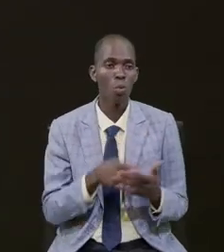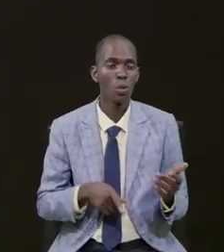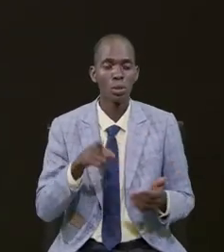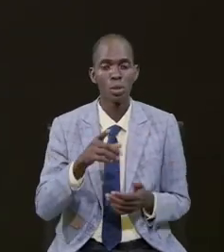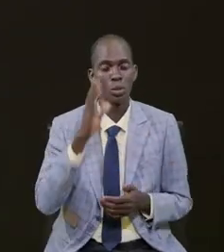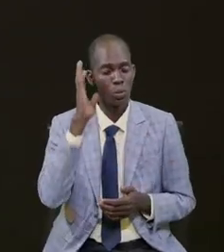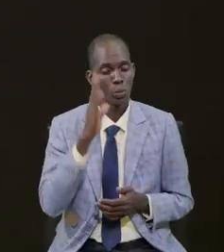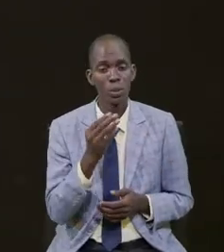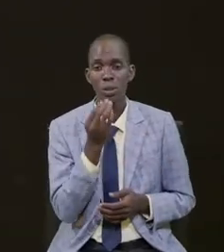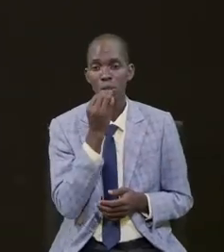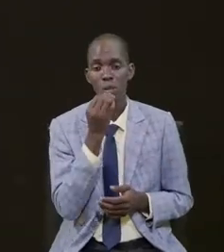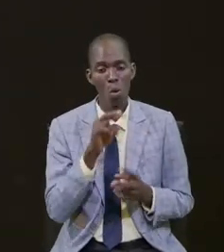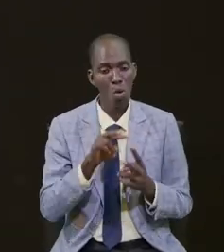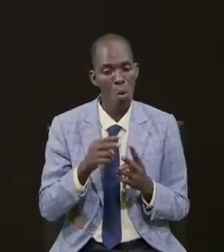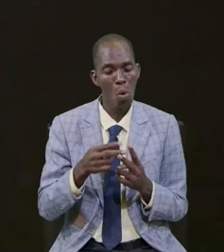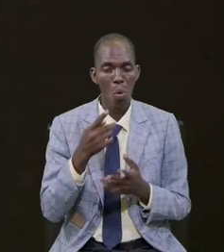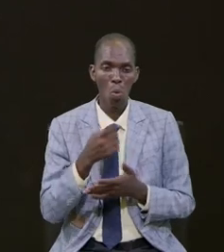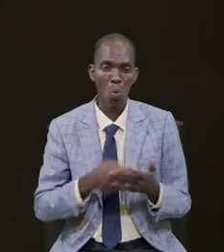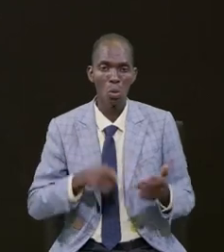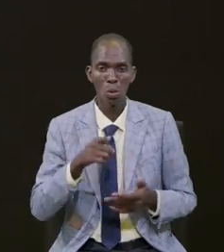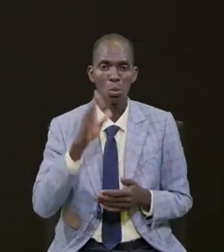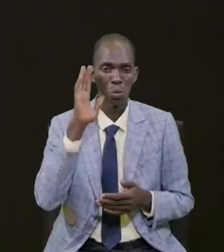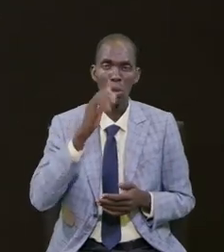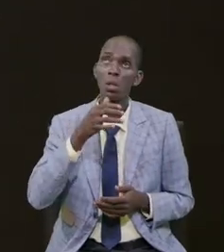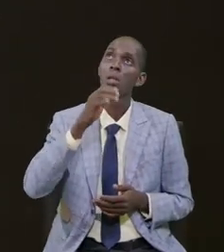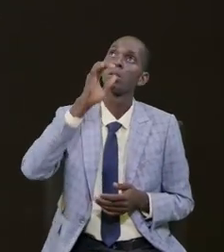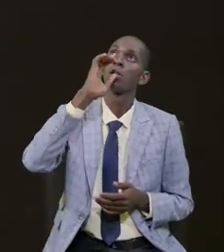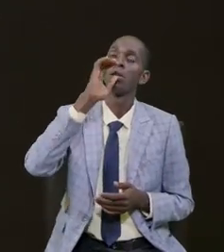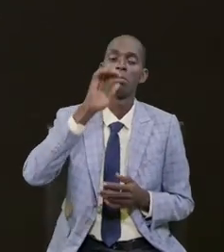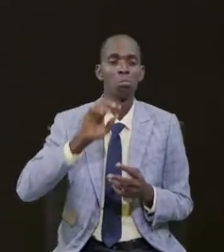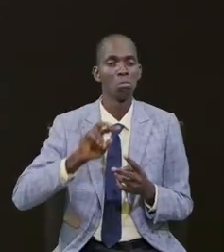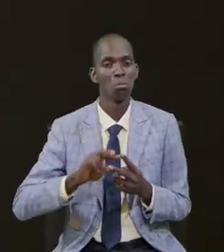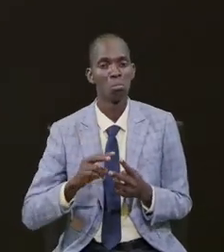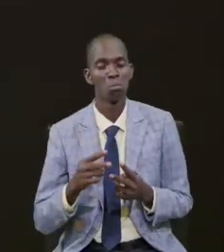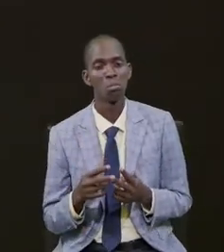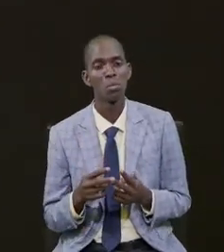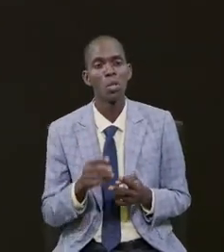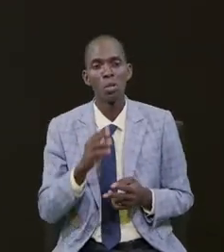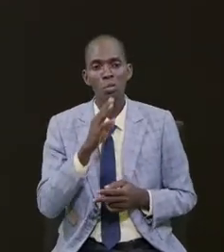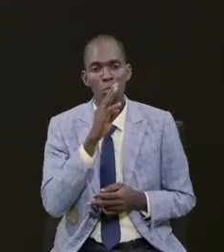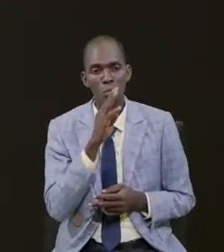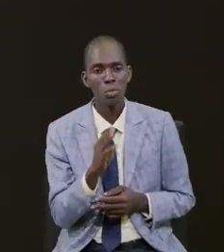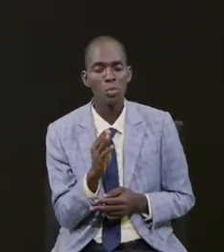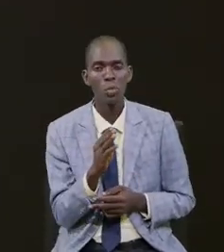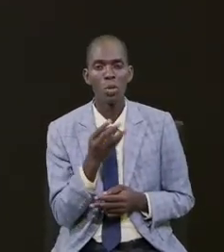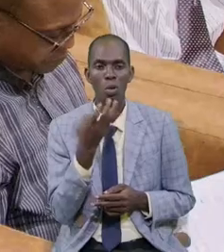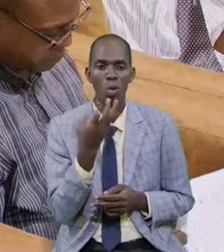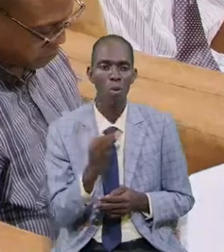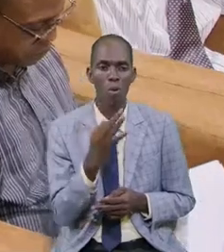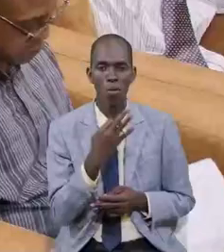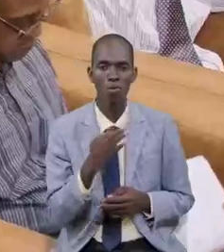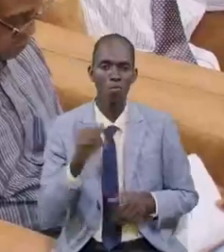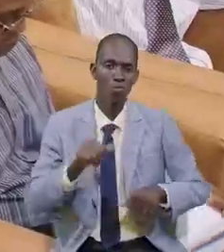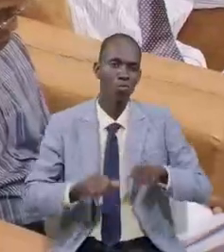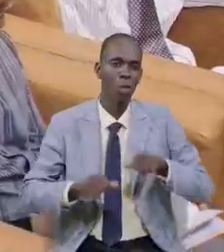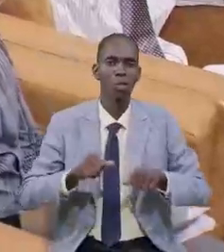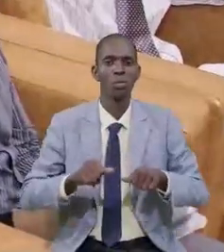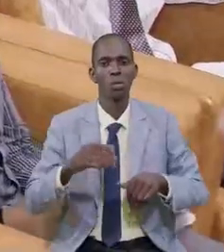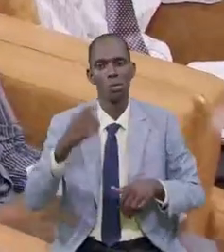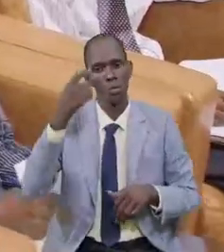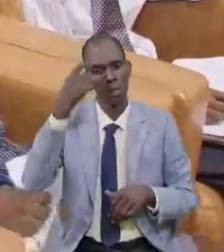vous mangerez et ce que vous boirez, et ne soyez pas